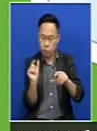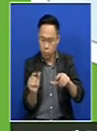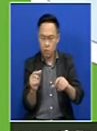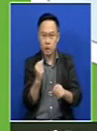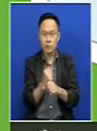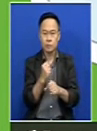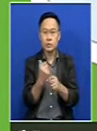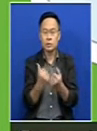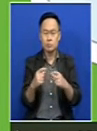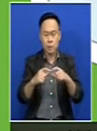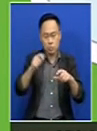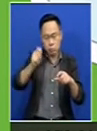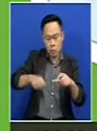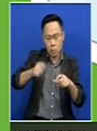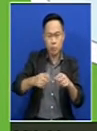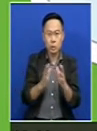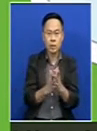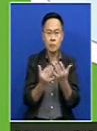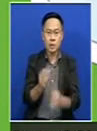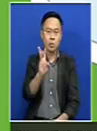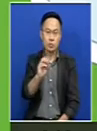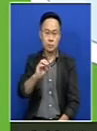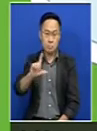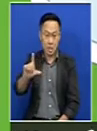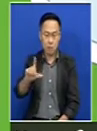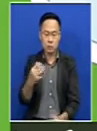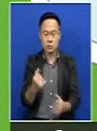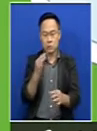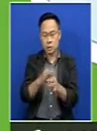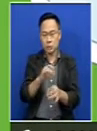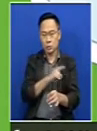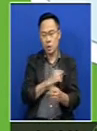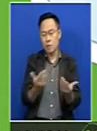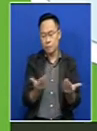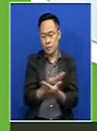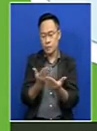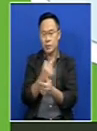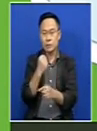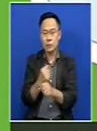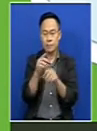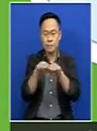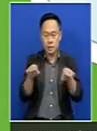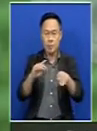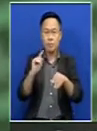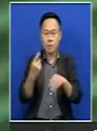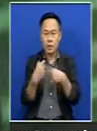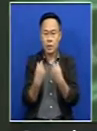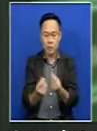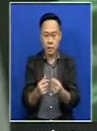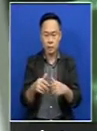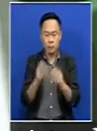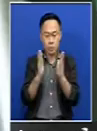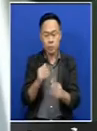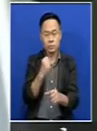60ล้านใบอยู่ทั่วประเทศนะคะใช้ในปัจจุบันทางธนาคารพาณิชย์ทุกแห่งจะทยอยเปลี่ยนเป็นบัตรตามมาตรฐานชิปการ์ดของไท